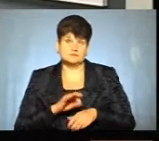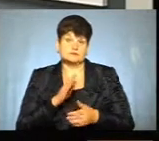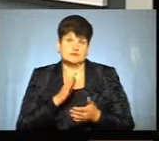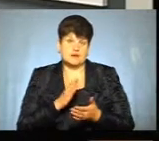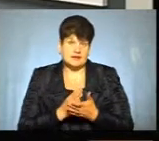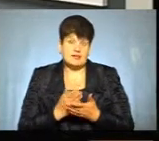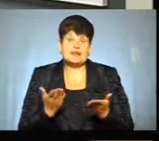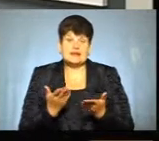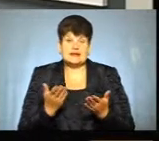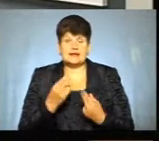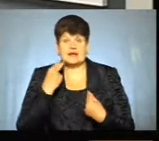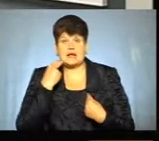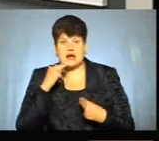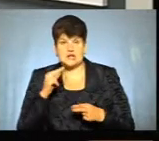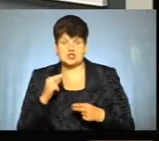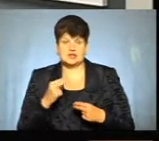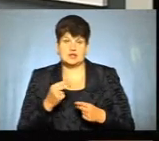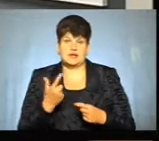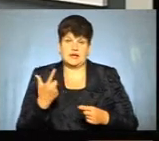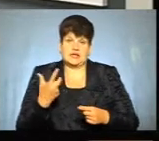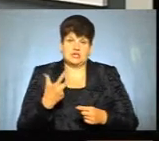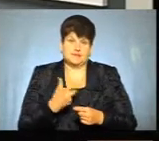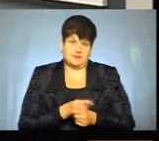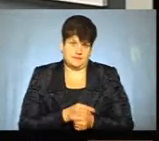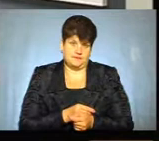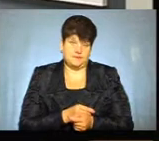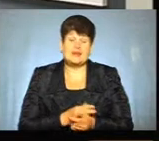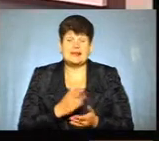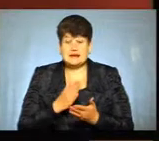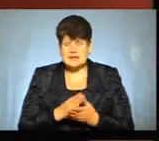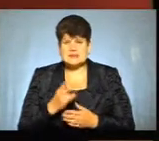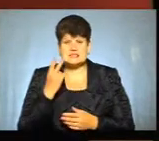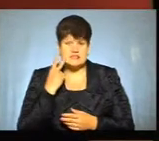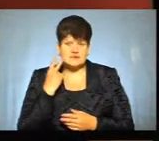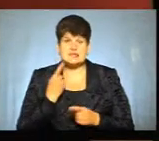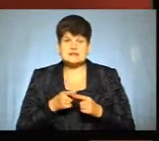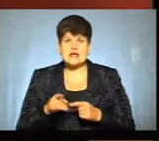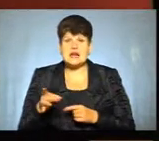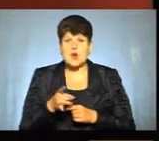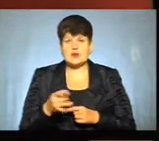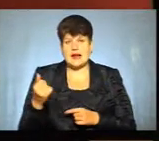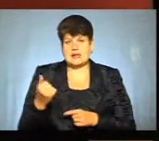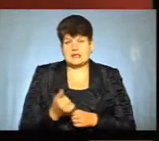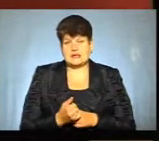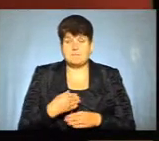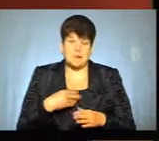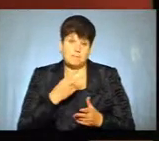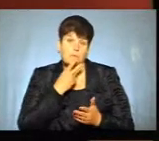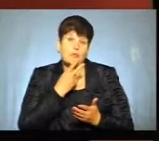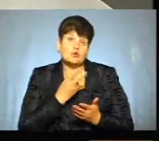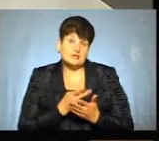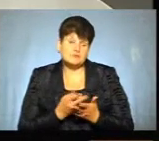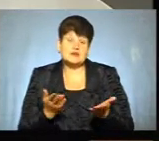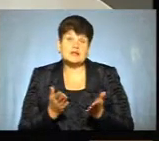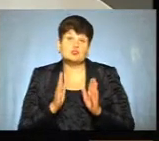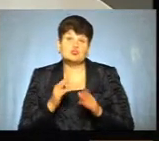які є переваги імунопрофілактики. Тобто вони є завжди, а, скажімо так, це такий регіональний тиждень, ну, ми подивимося, який